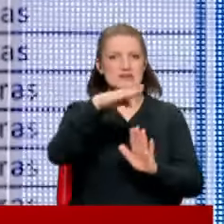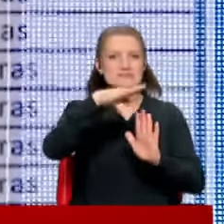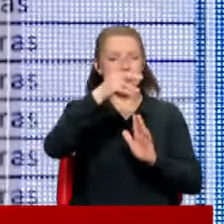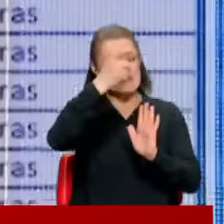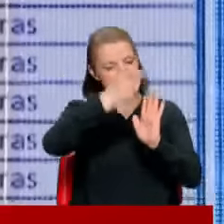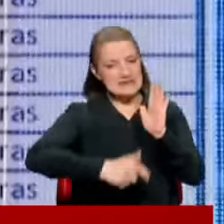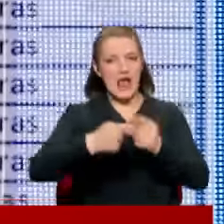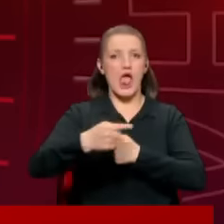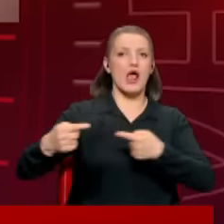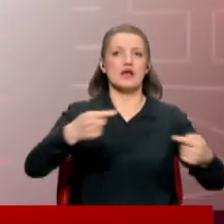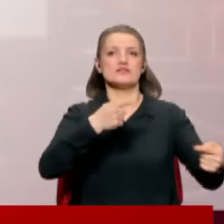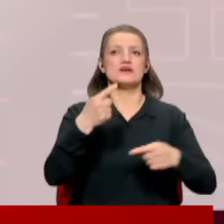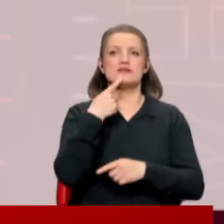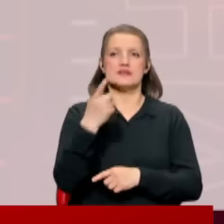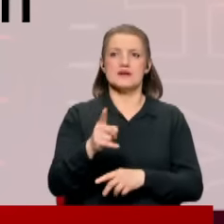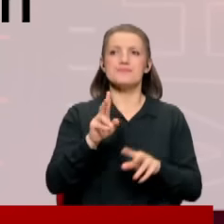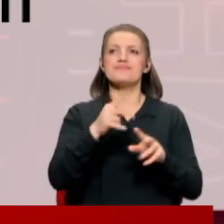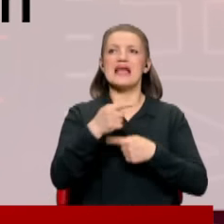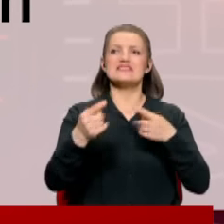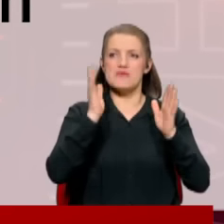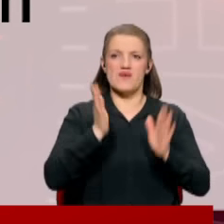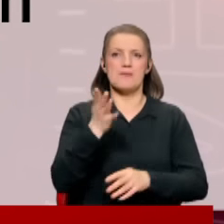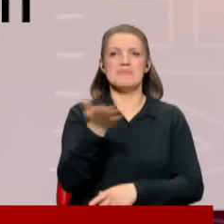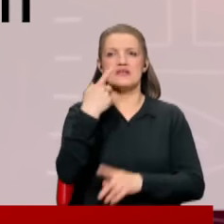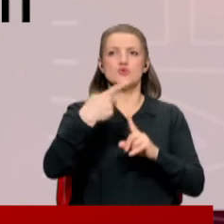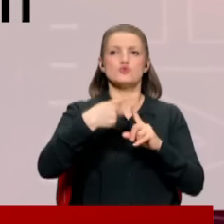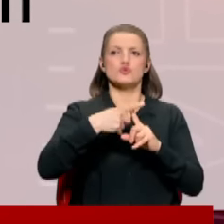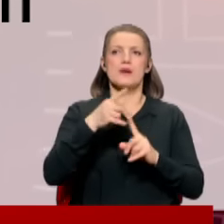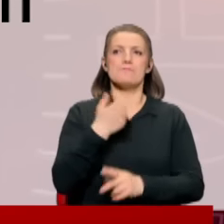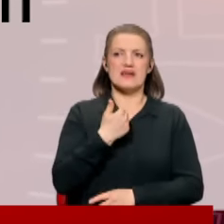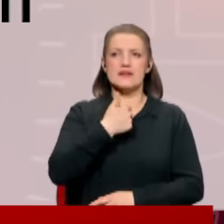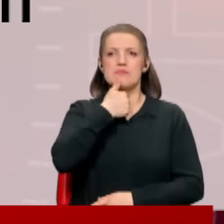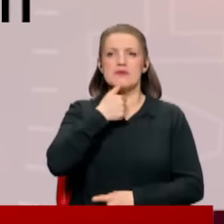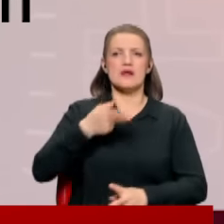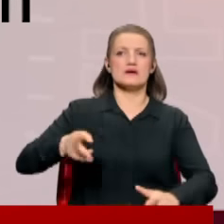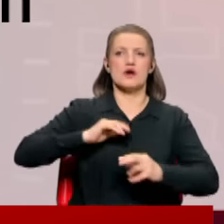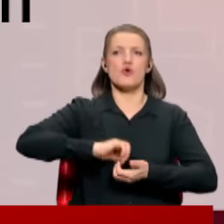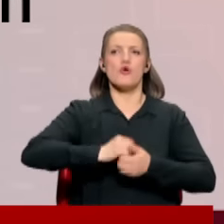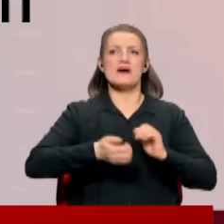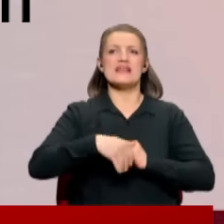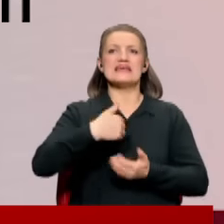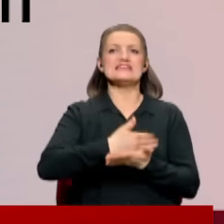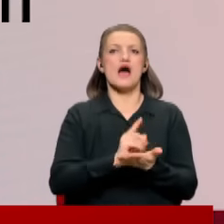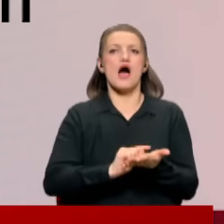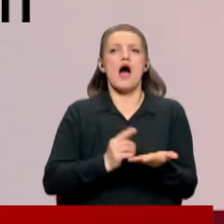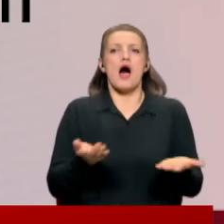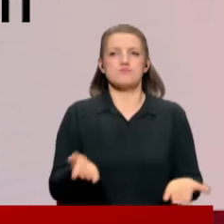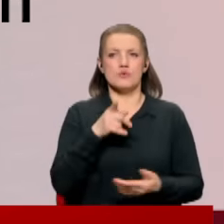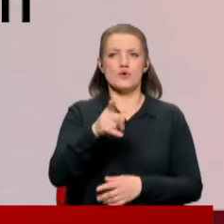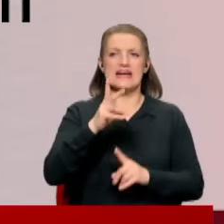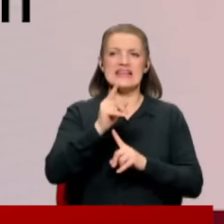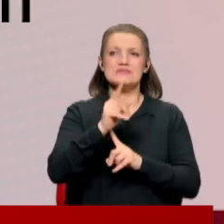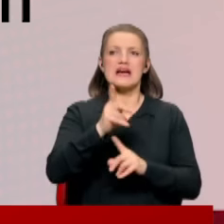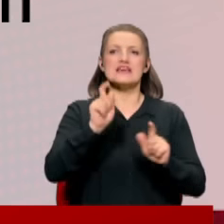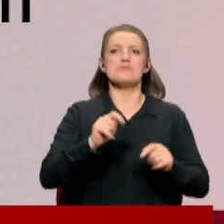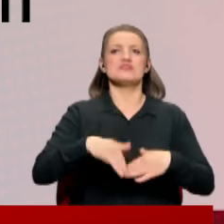varlığında eksikler olduğunu. Mal varlığında eksik bile var. Mesela Turgut'a da bana da babadan kalan kooperatif hisseleri yazılmamış. Onları